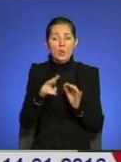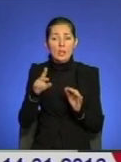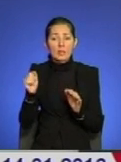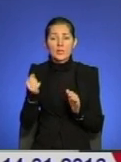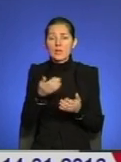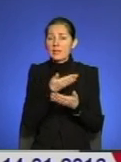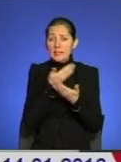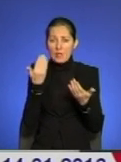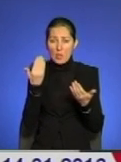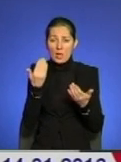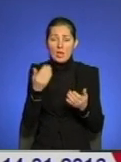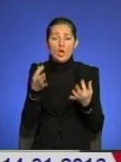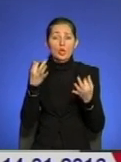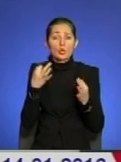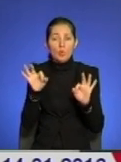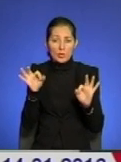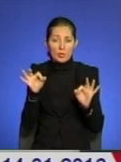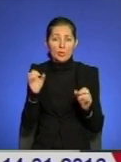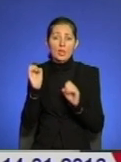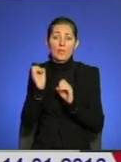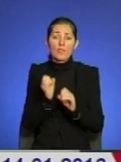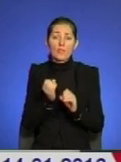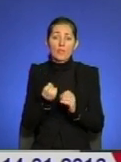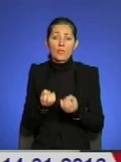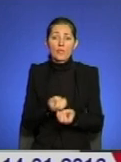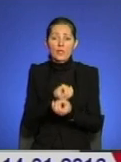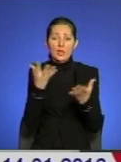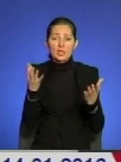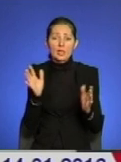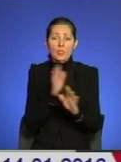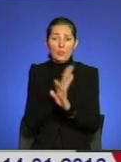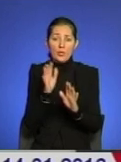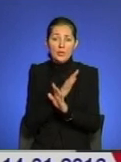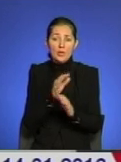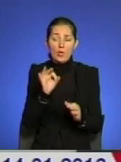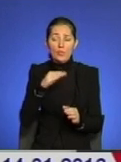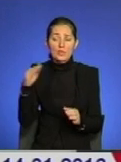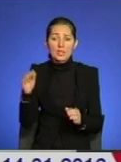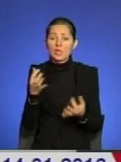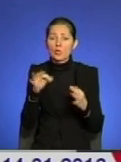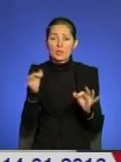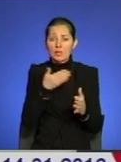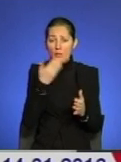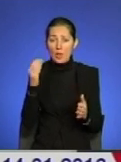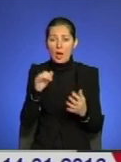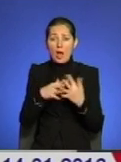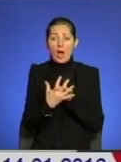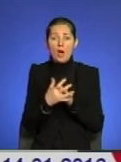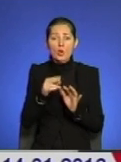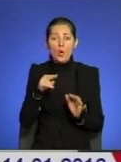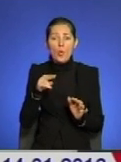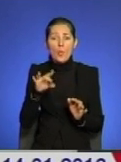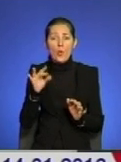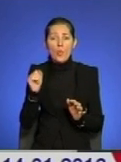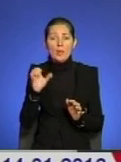викиди в атмосферне повітря. Так, дійсно, офіційні дозволи в них відсутні. В агропросервісі,